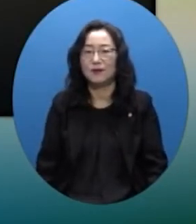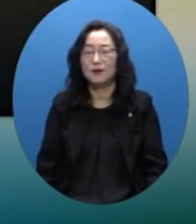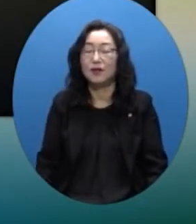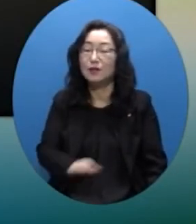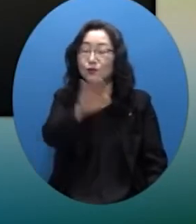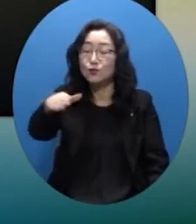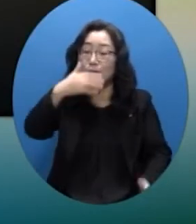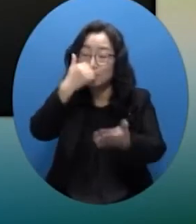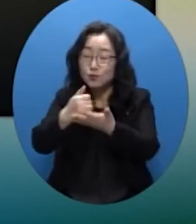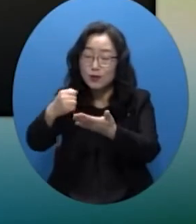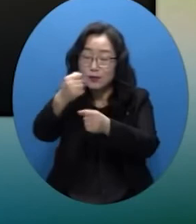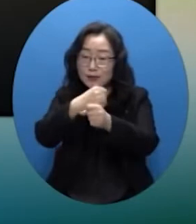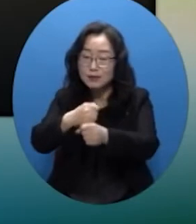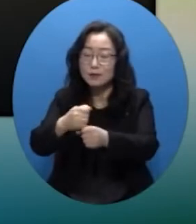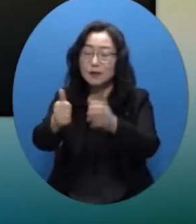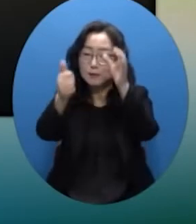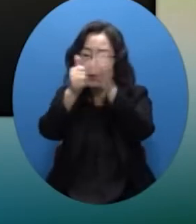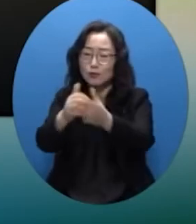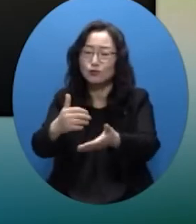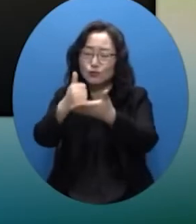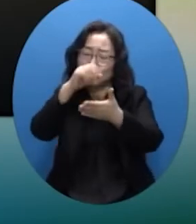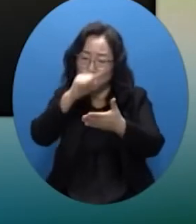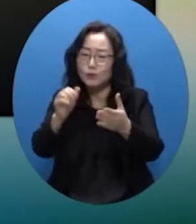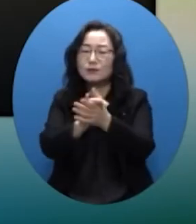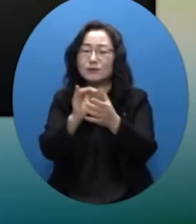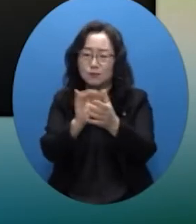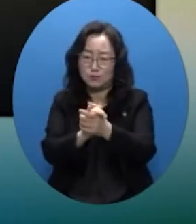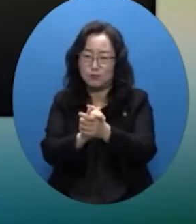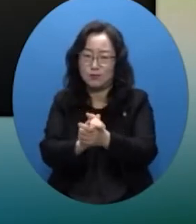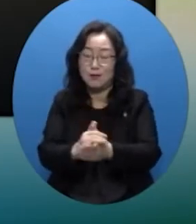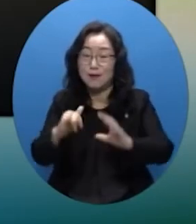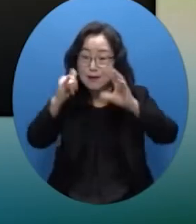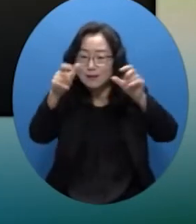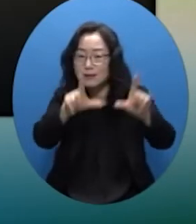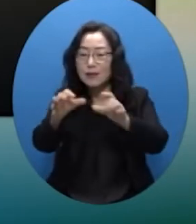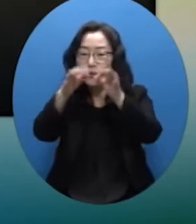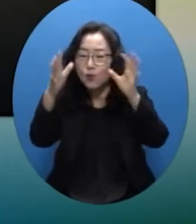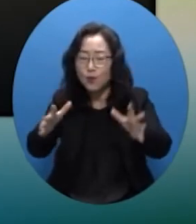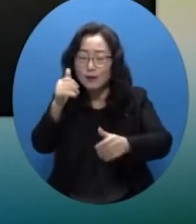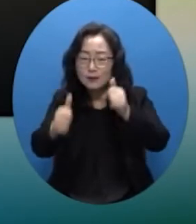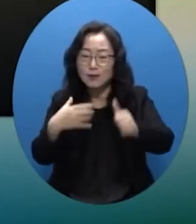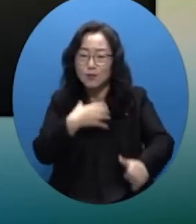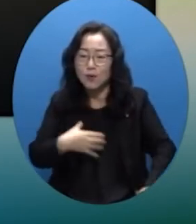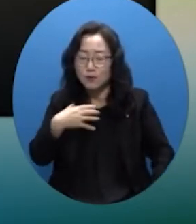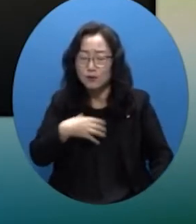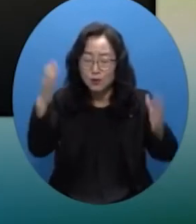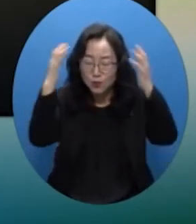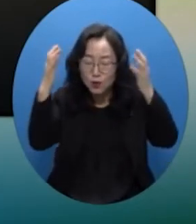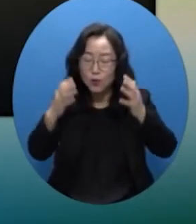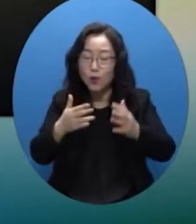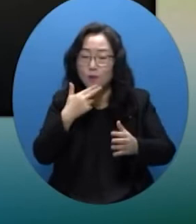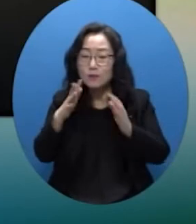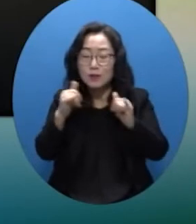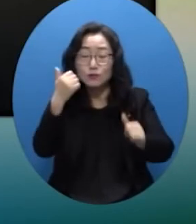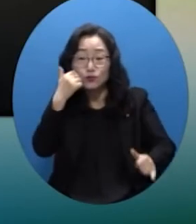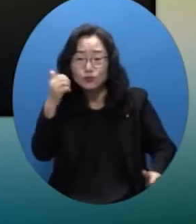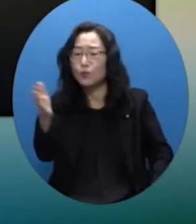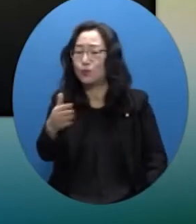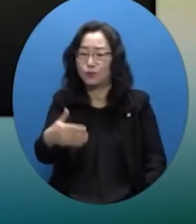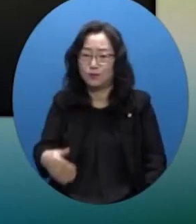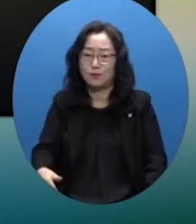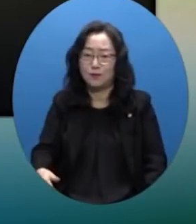우리의 죄 짐을 맡아주는 주님은 좋은 친구입니다 세상 사는 동안 시험과 국정 그리고 괴로운 건 문제가 어디있겠습니까